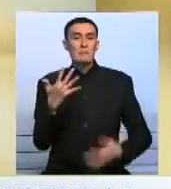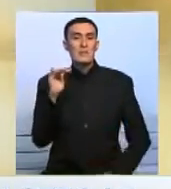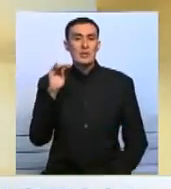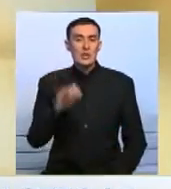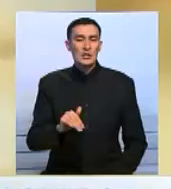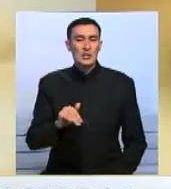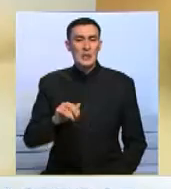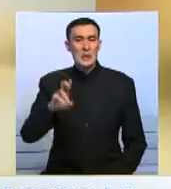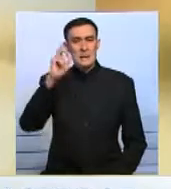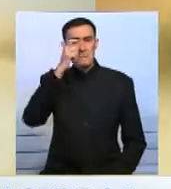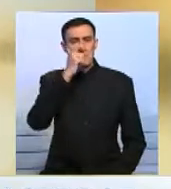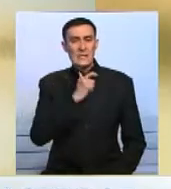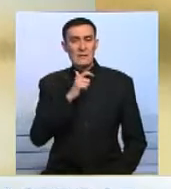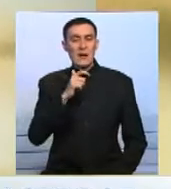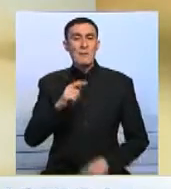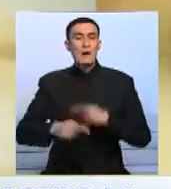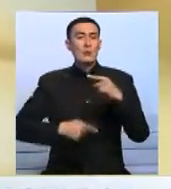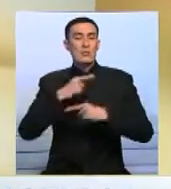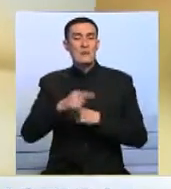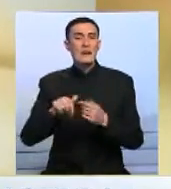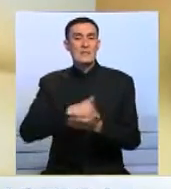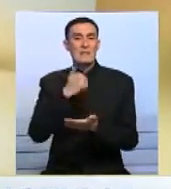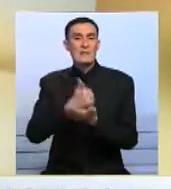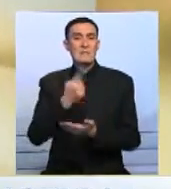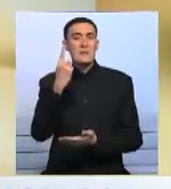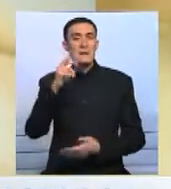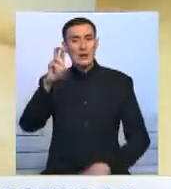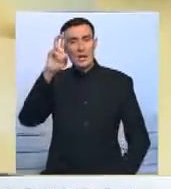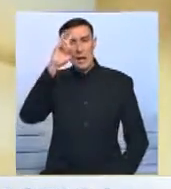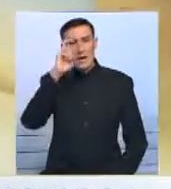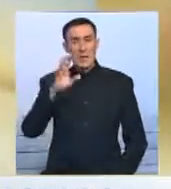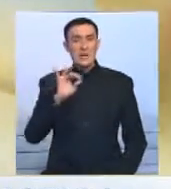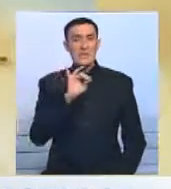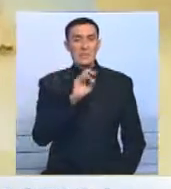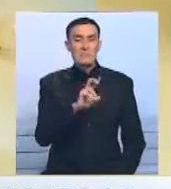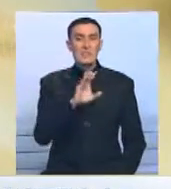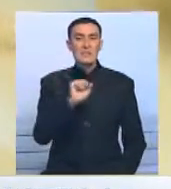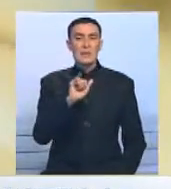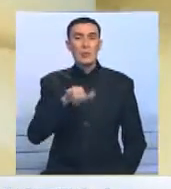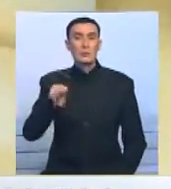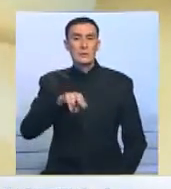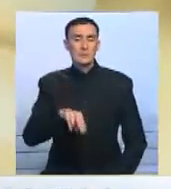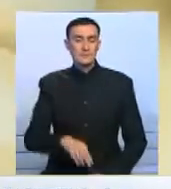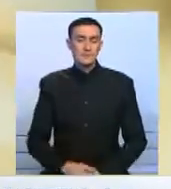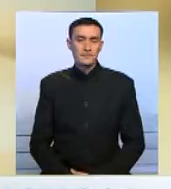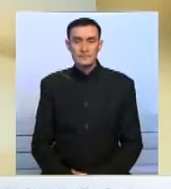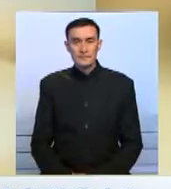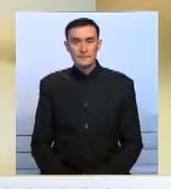5000 принцев, потомков основателя и первого короля государства Ибн Сауда.